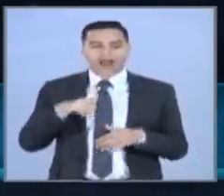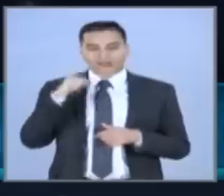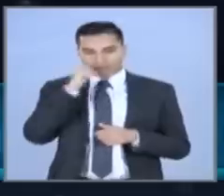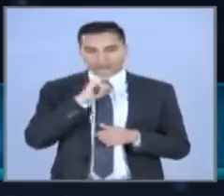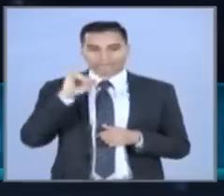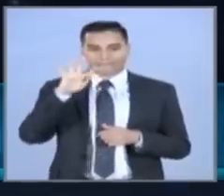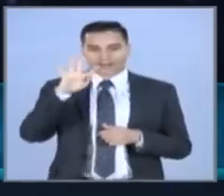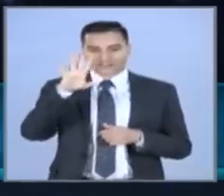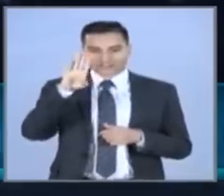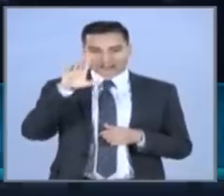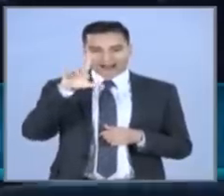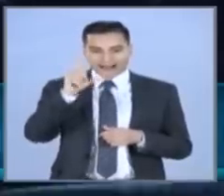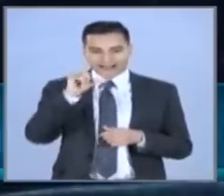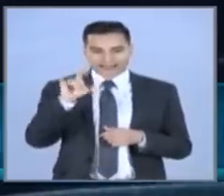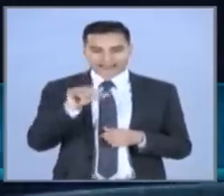كلمات إبراهيم جمعة